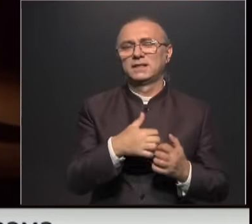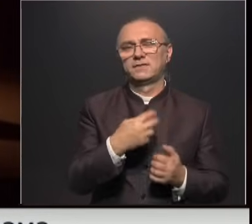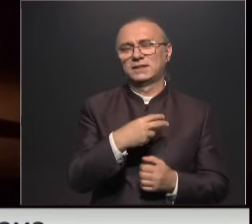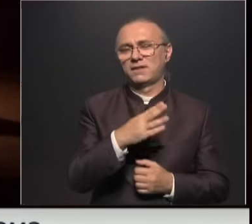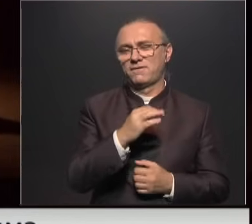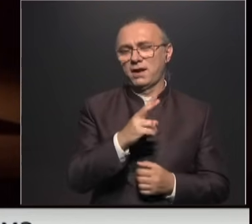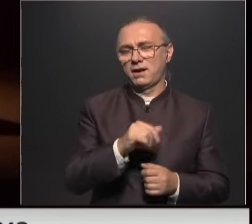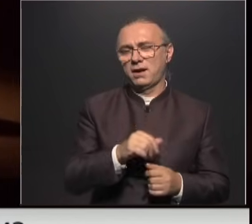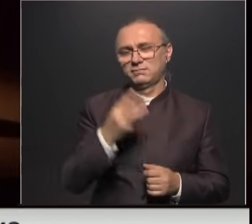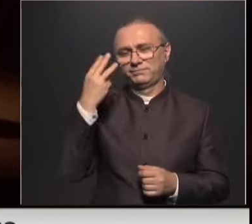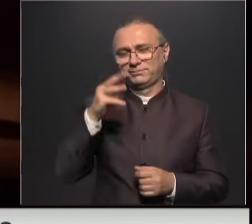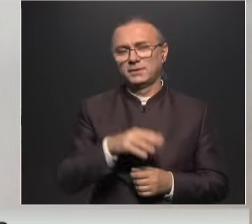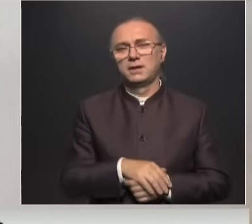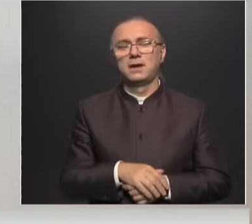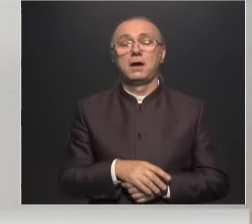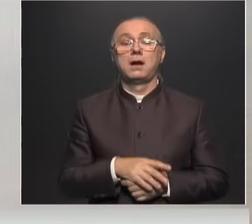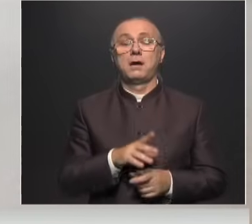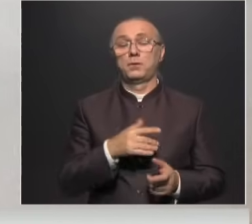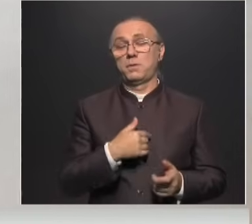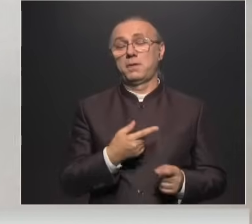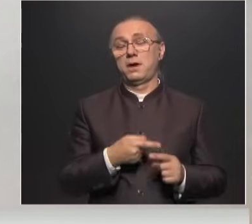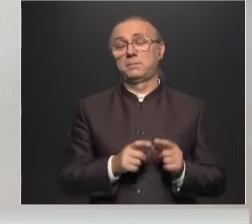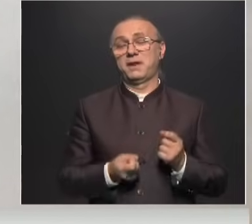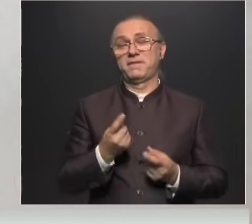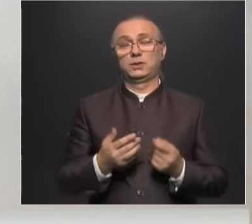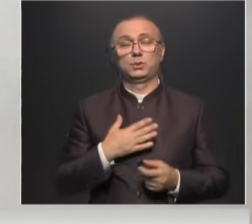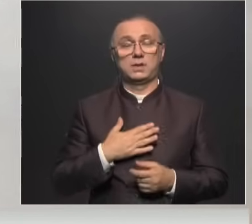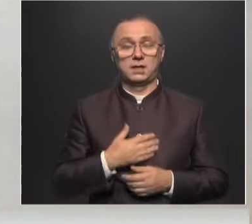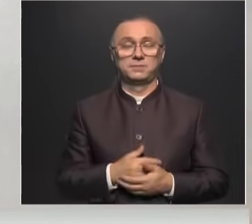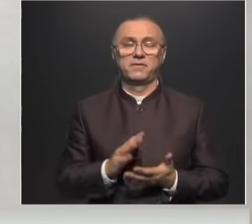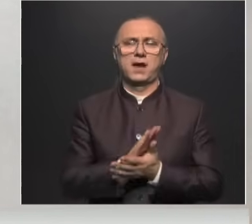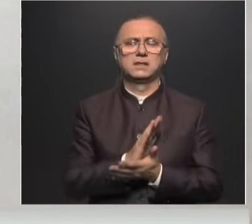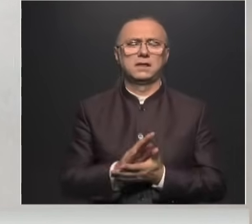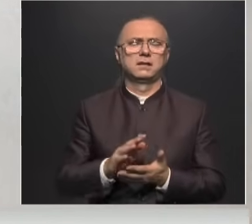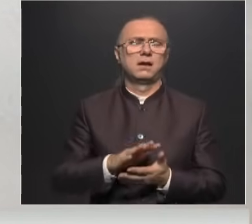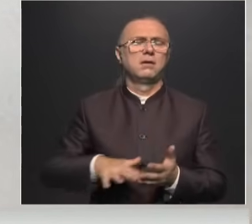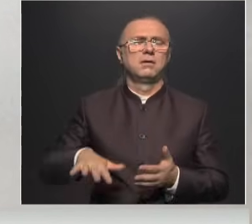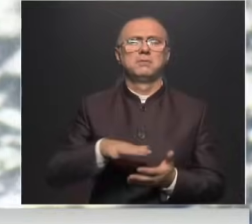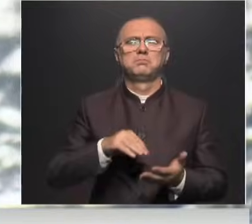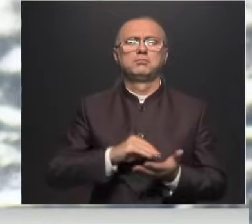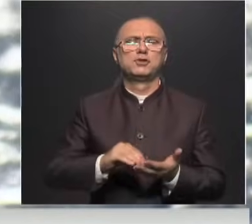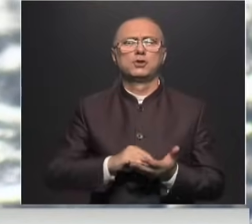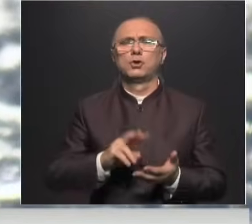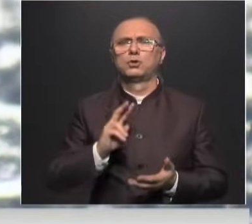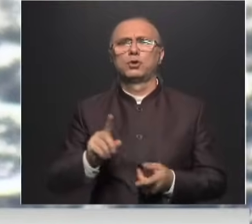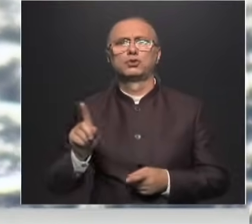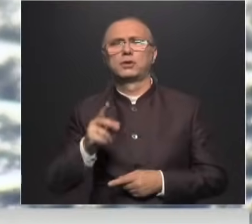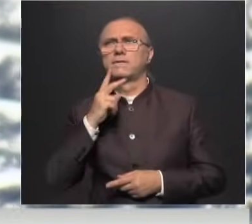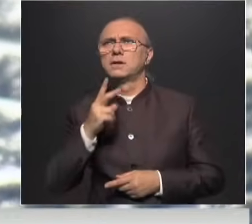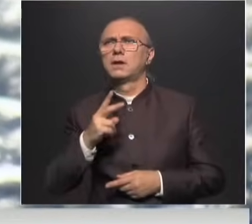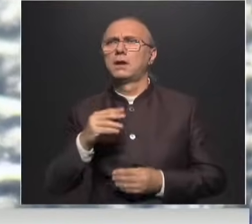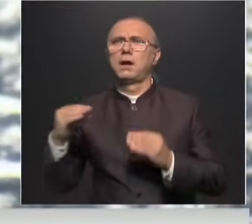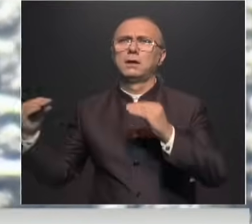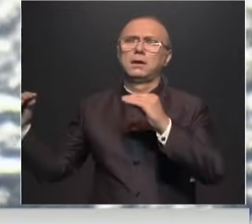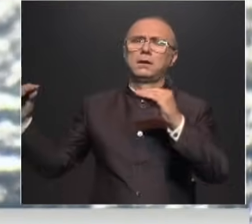рубеже 80-х-90-х годов в газетах стали массово писать, что кто-то что-то видел, летающие тарелки